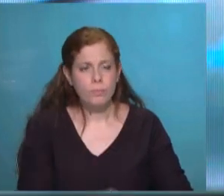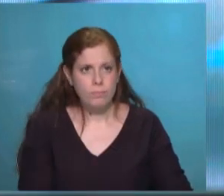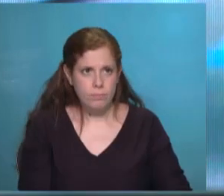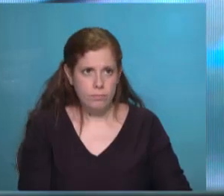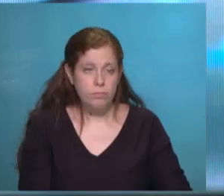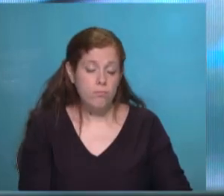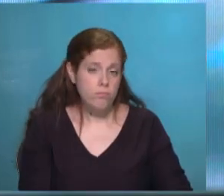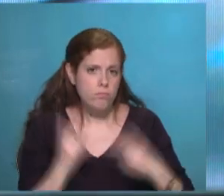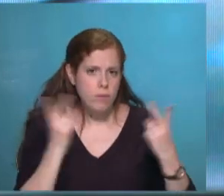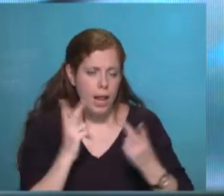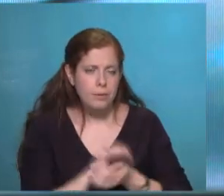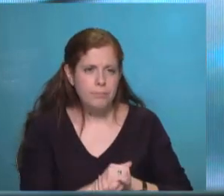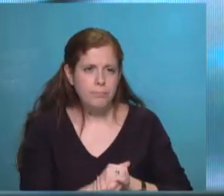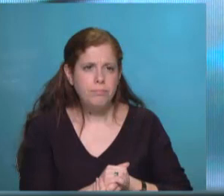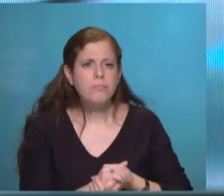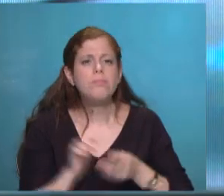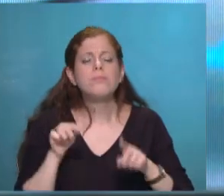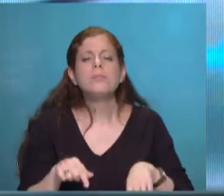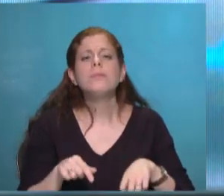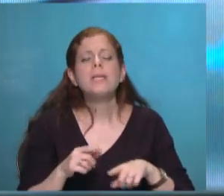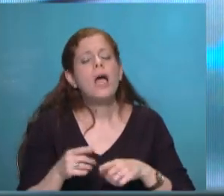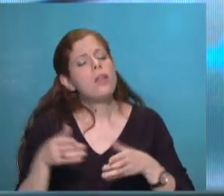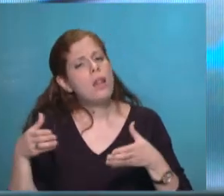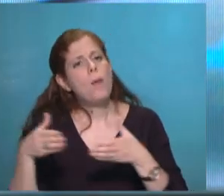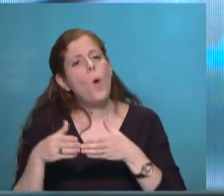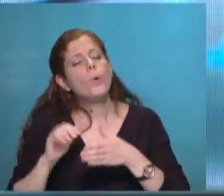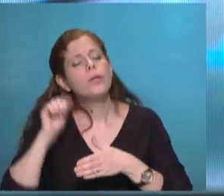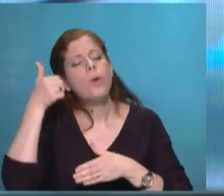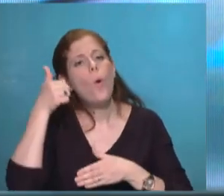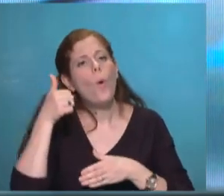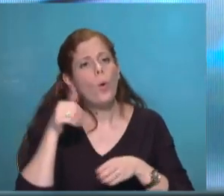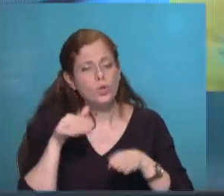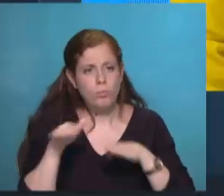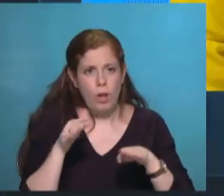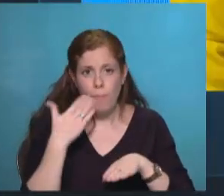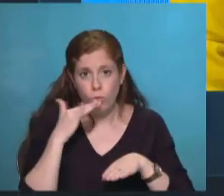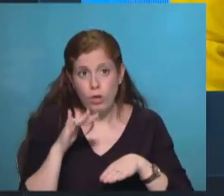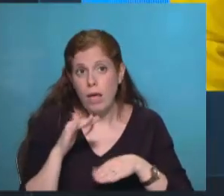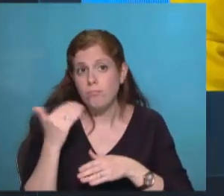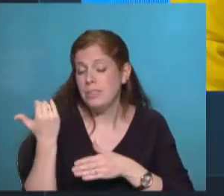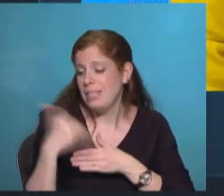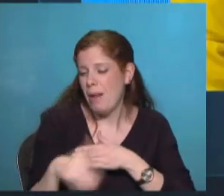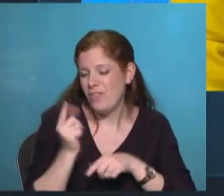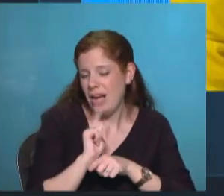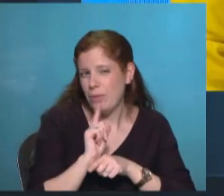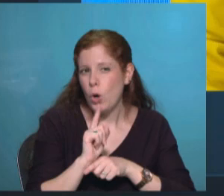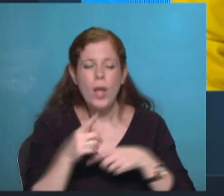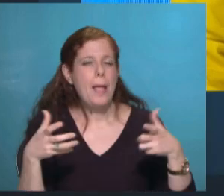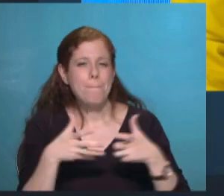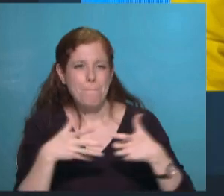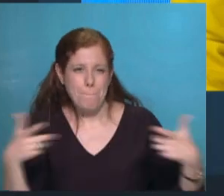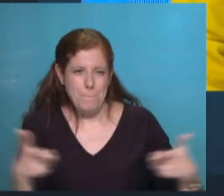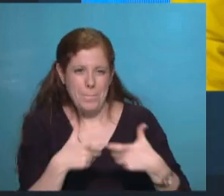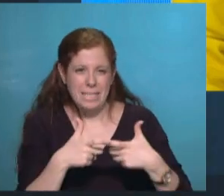בהחלט. מכאן לימון ראש הממשלה בירושלים, שבו הסתיימה לפני מספר דקות מסיבת העיתונאים המשותפת עם